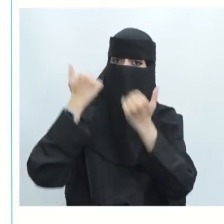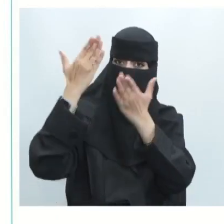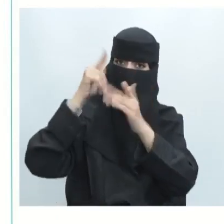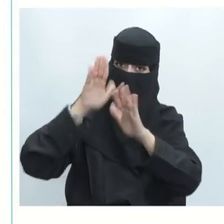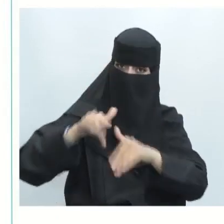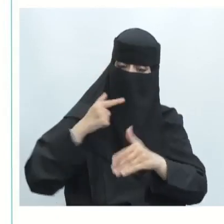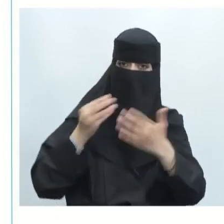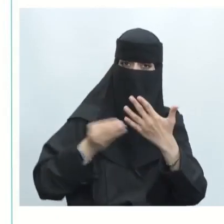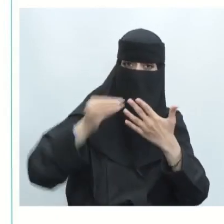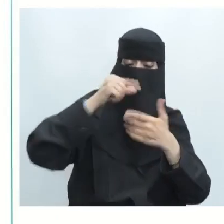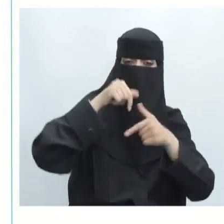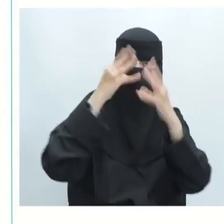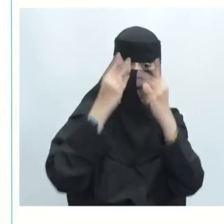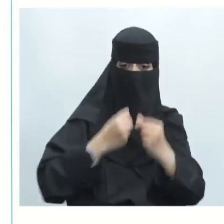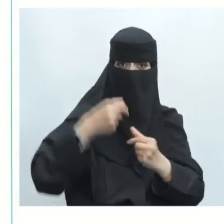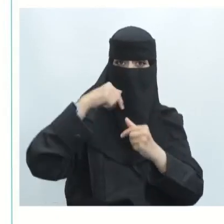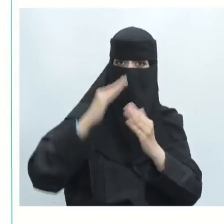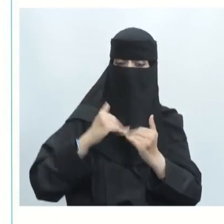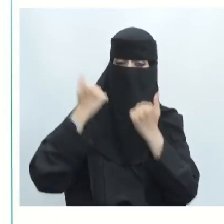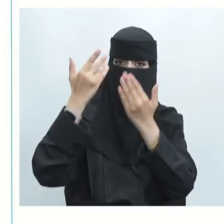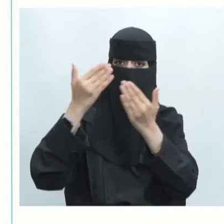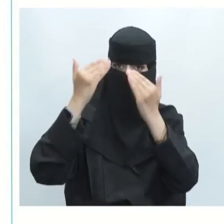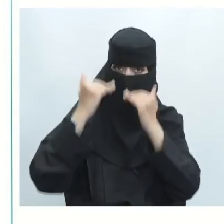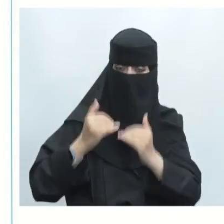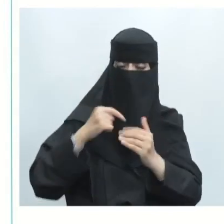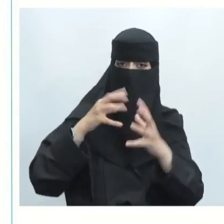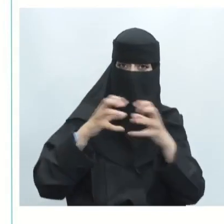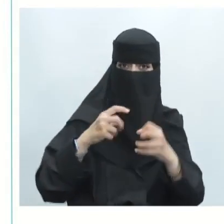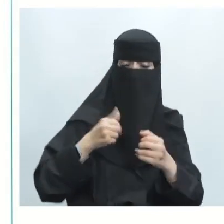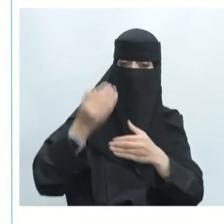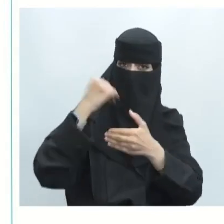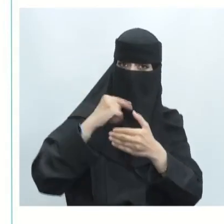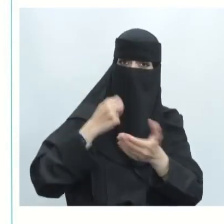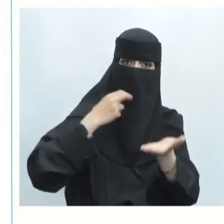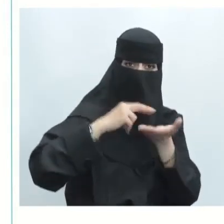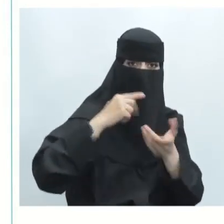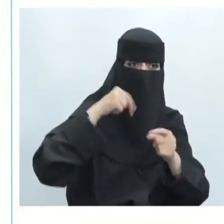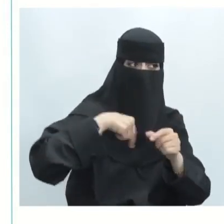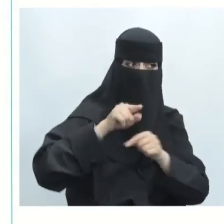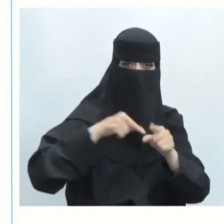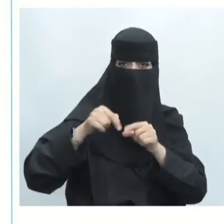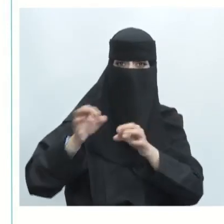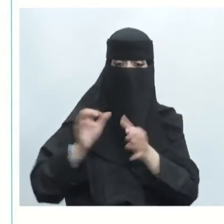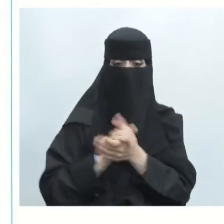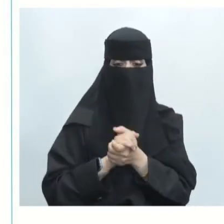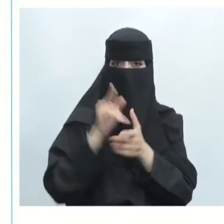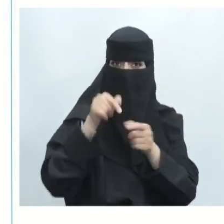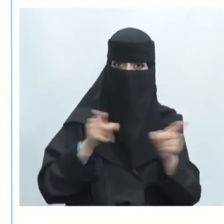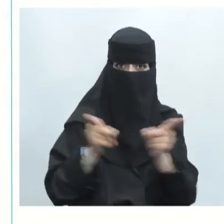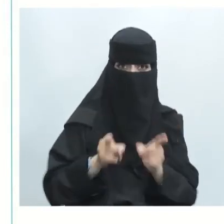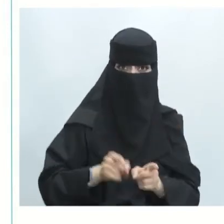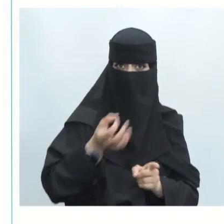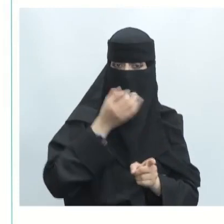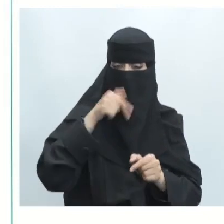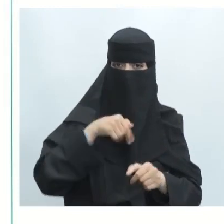خطه تناسب الاوضاع الخارجيه بعد ذلك التحليل الداخلي ومن ثم الرساله الاهداف والاستراتيجيات اذا ملخص حديثنا